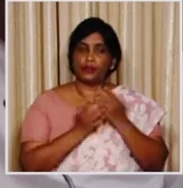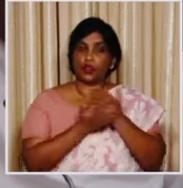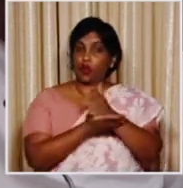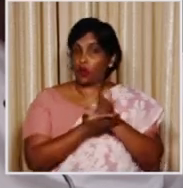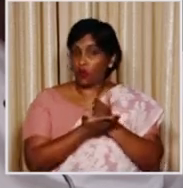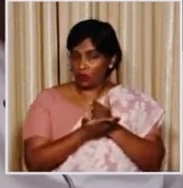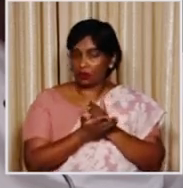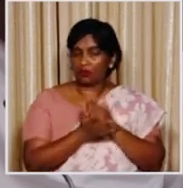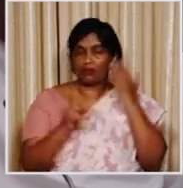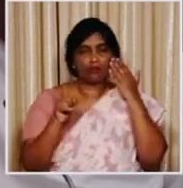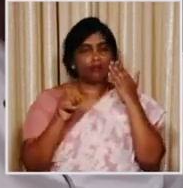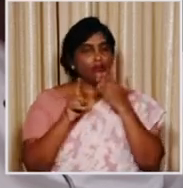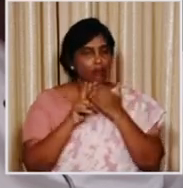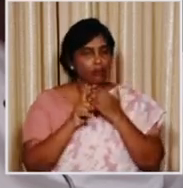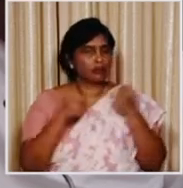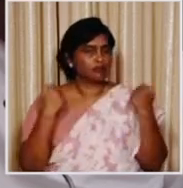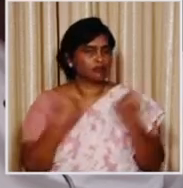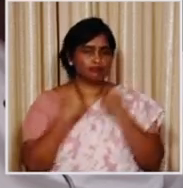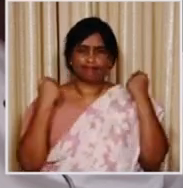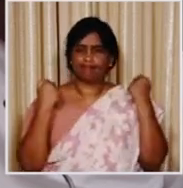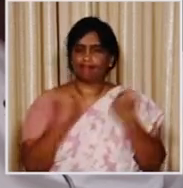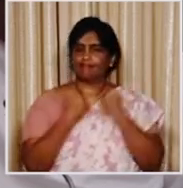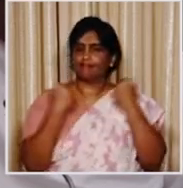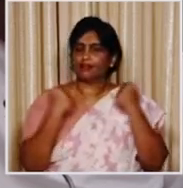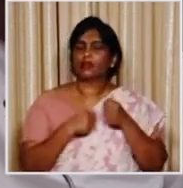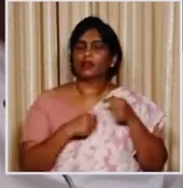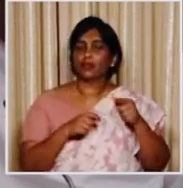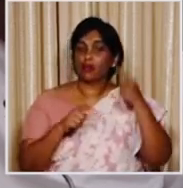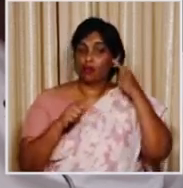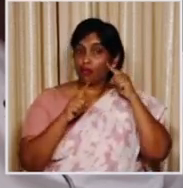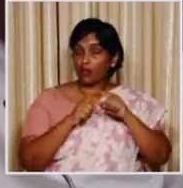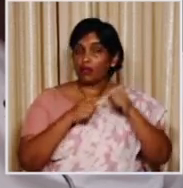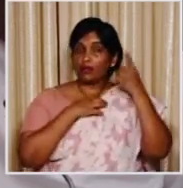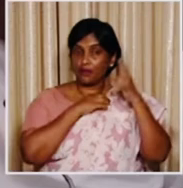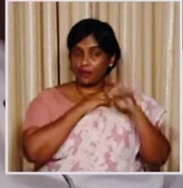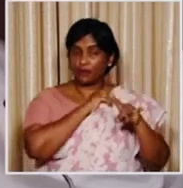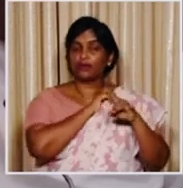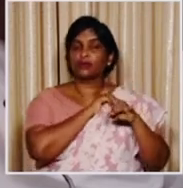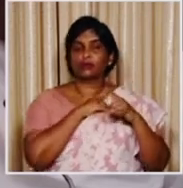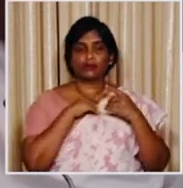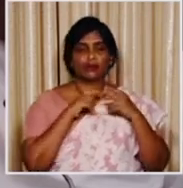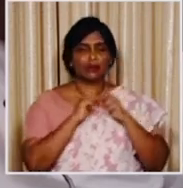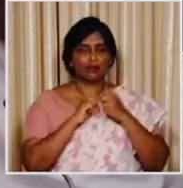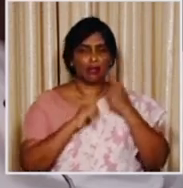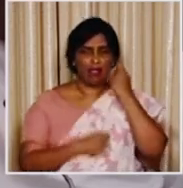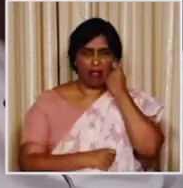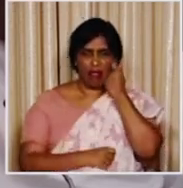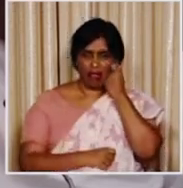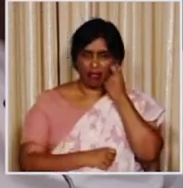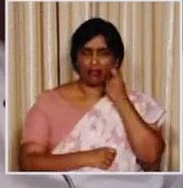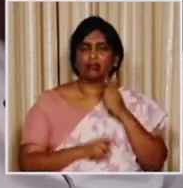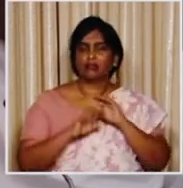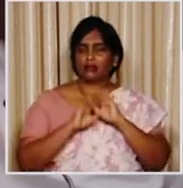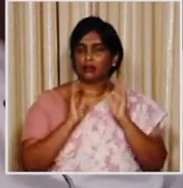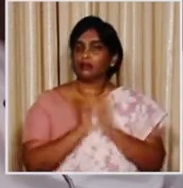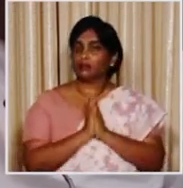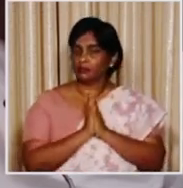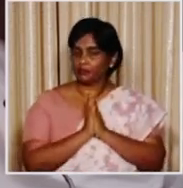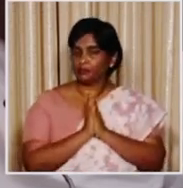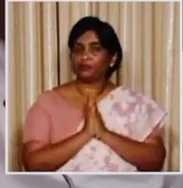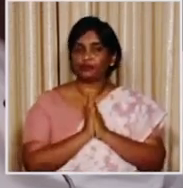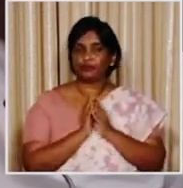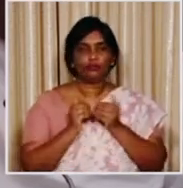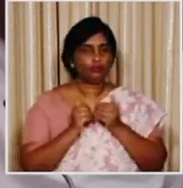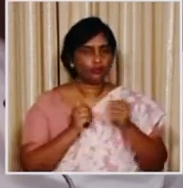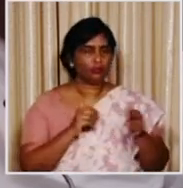කොට්ටාස අතරේ තියෙන ගැටුම්. මේ ගැටුම් නිසා ඇතිවෙච්ච නොයෙකුත් මතභේද එක්ක